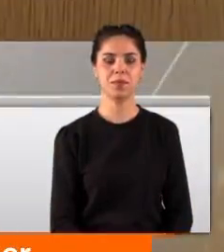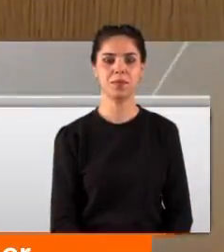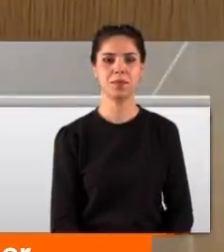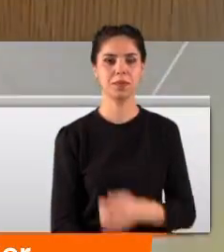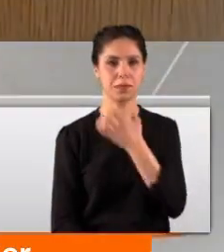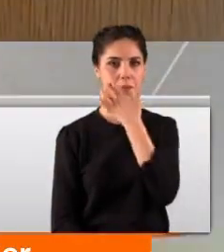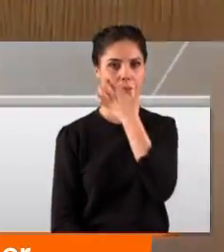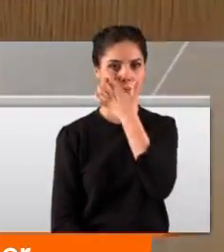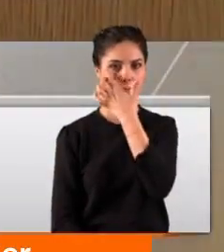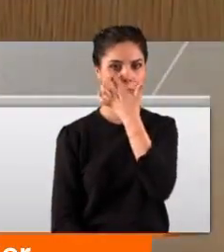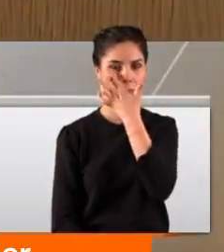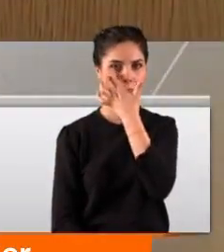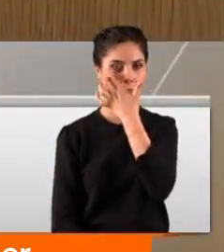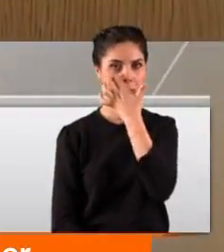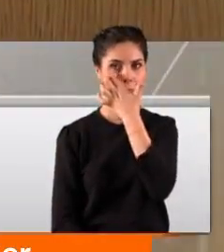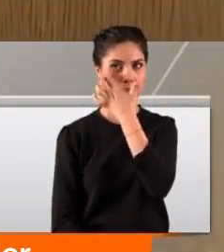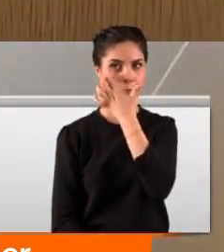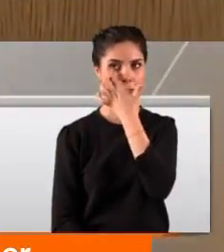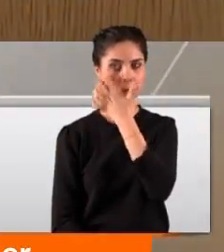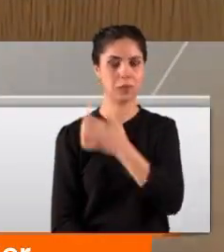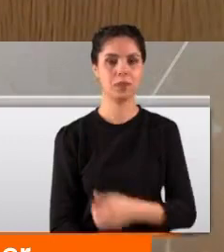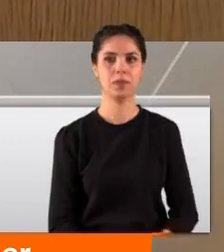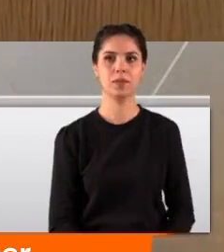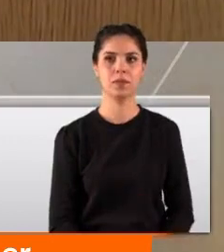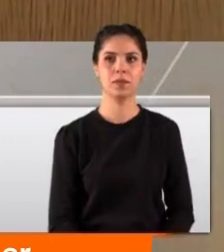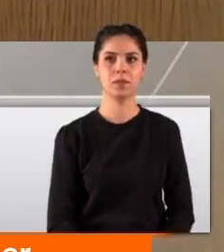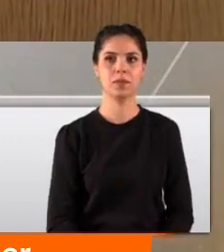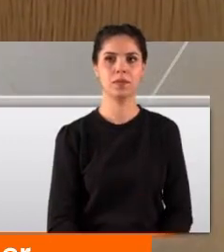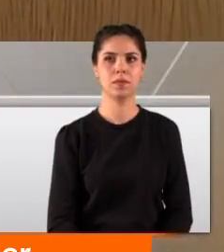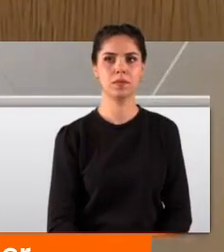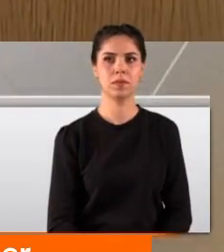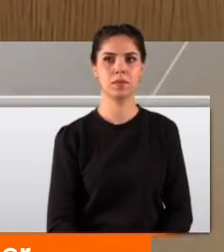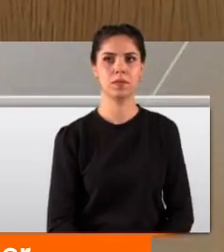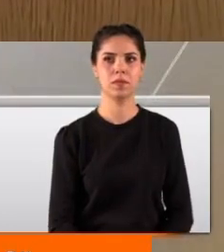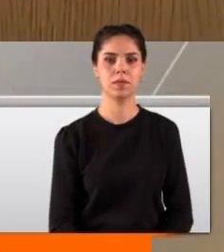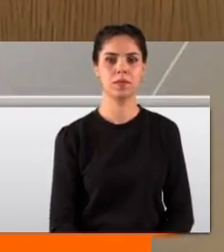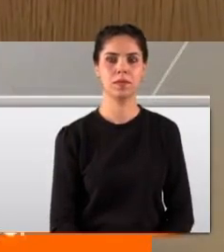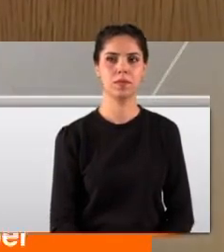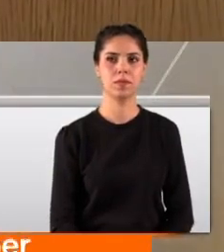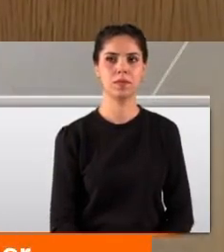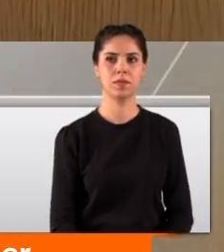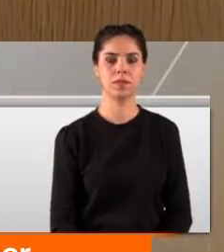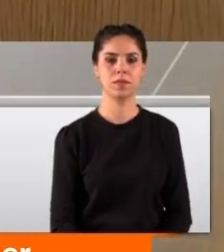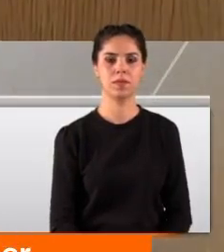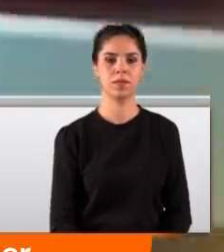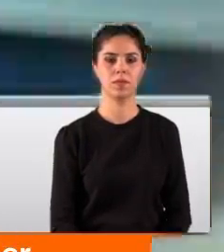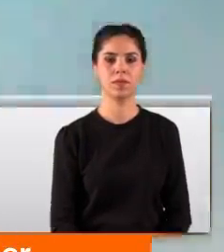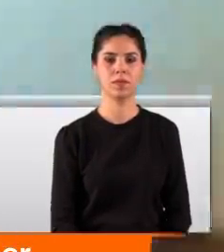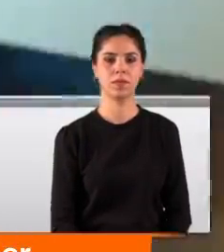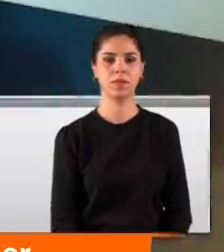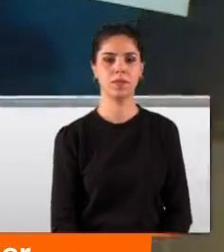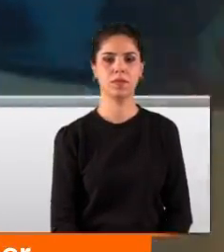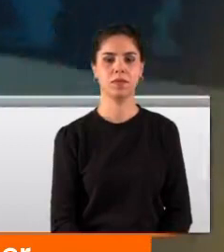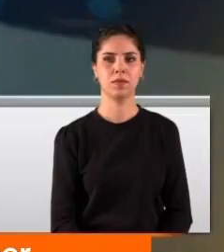Yüksek hızlı şarj istasyonlarının yaygınlaştırılması konusunda yeni adımlar atıyoruz.